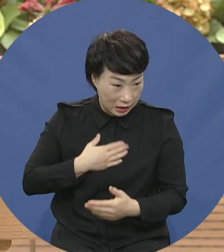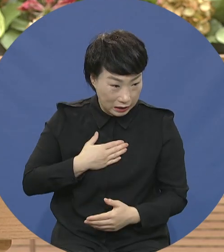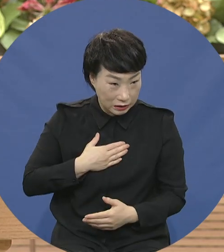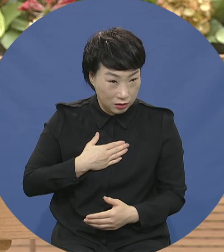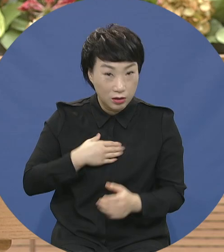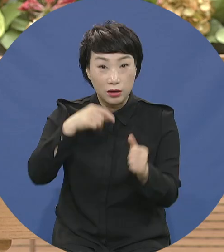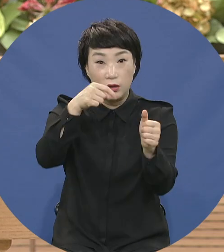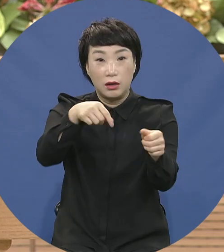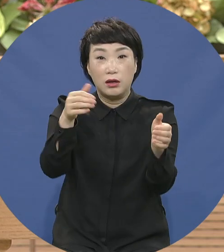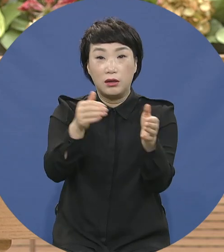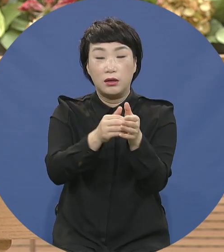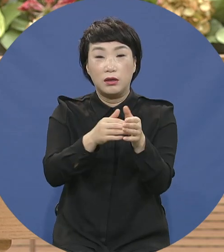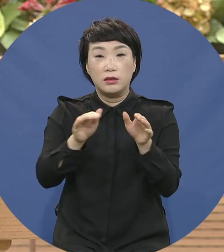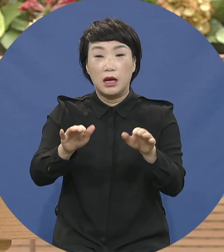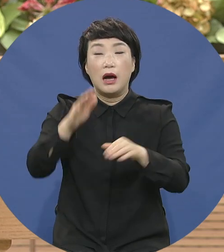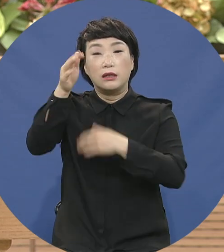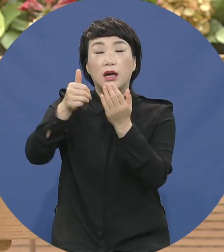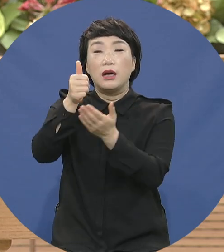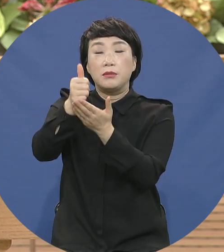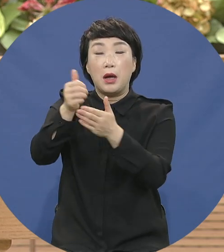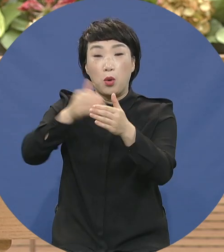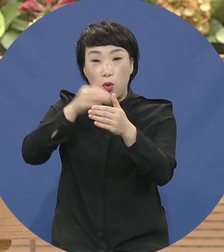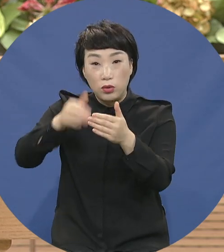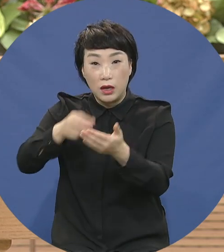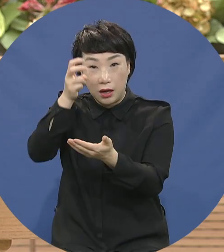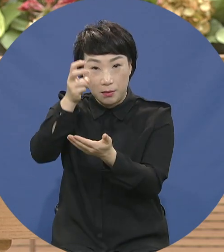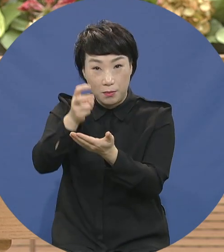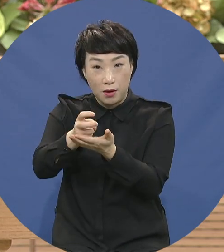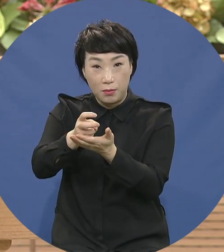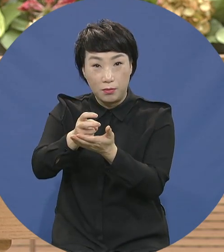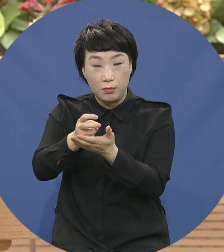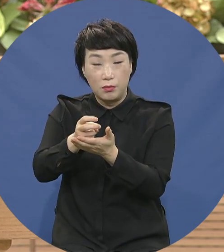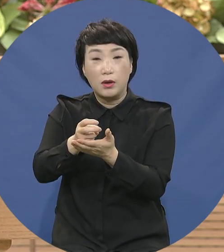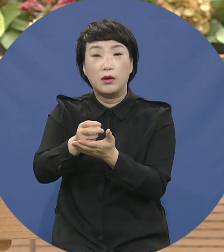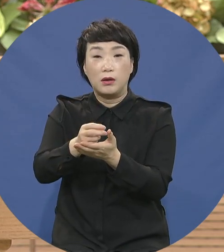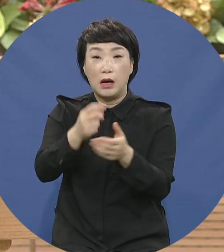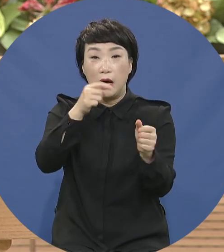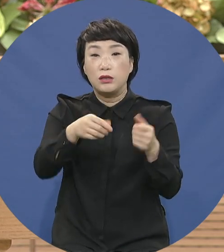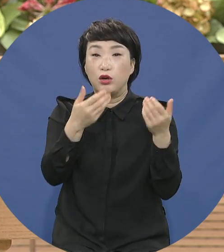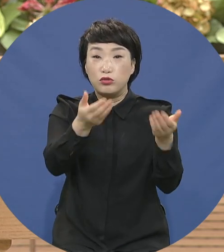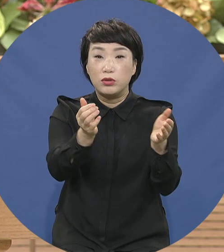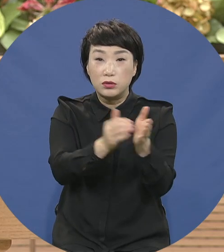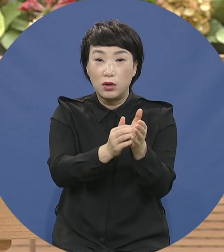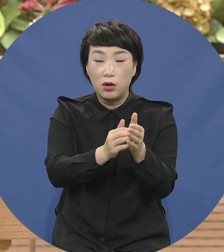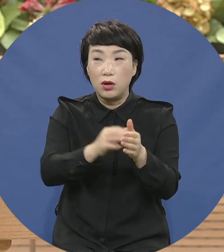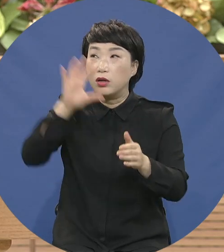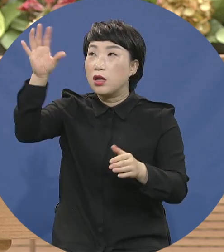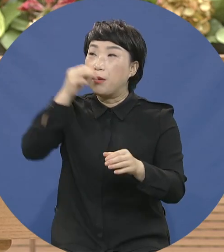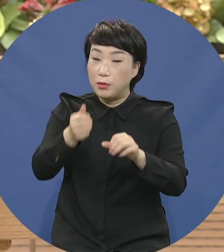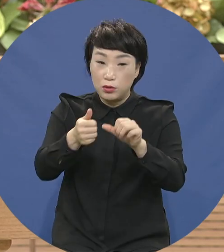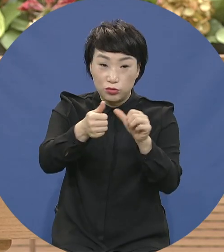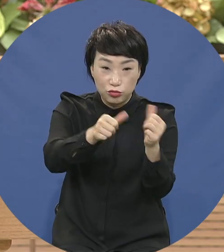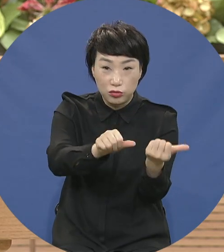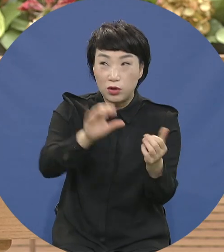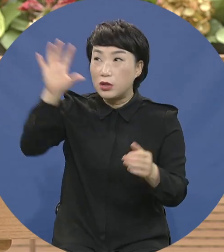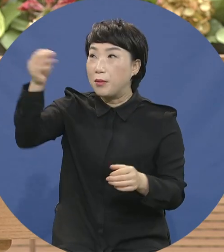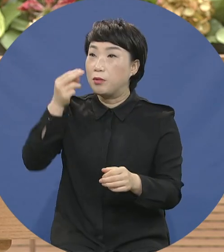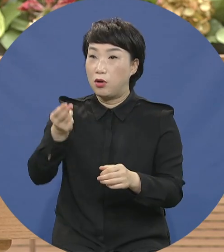마라 하나님의 이 공의의 법 먹으면 죽고 안 먹으면